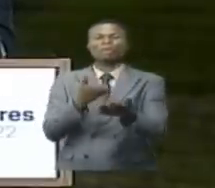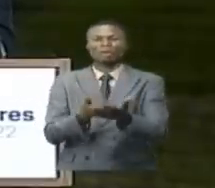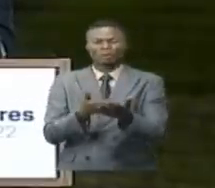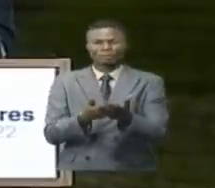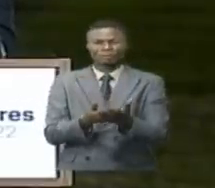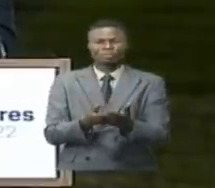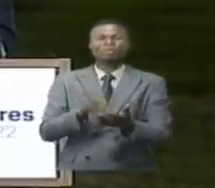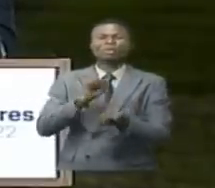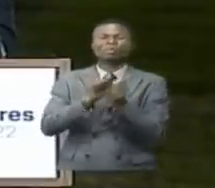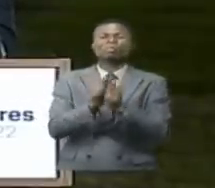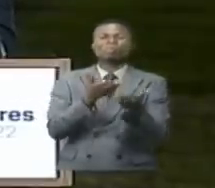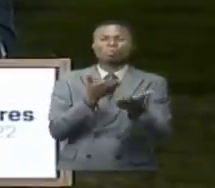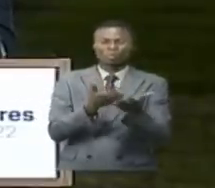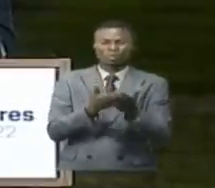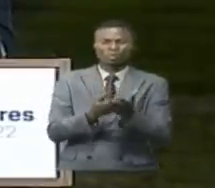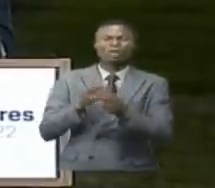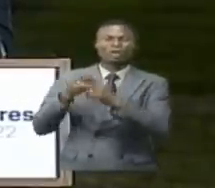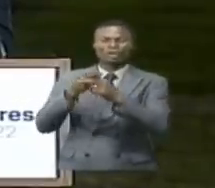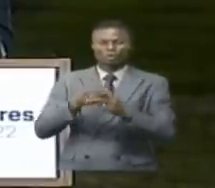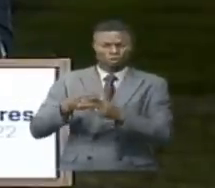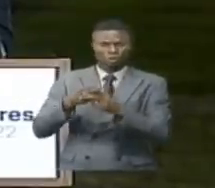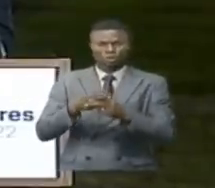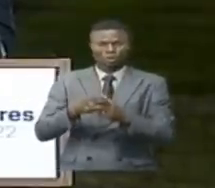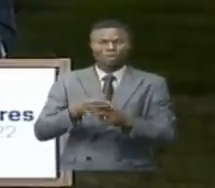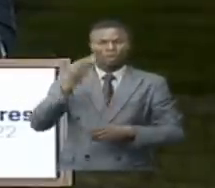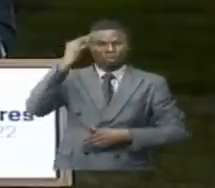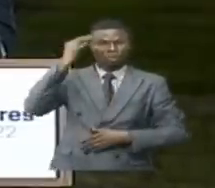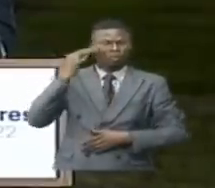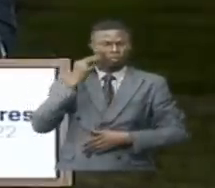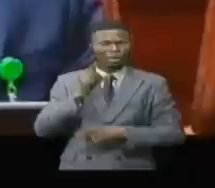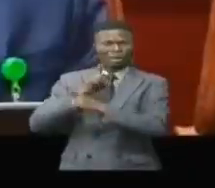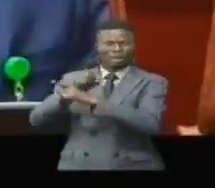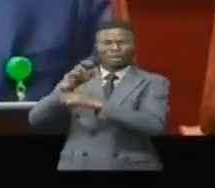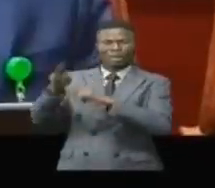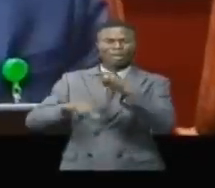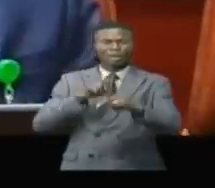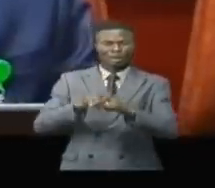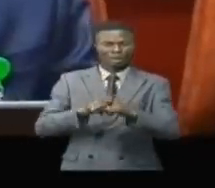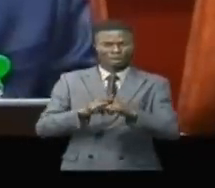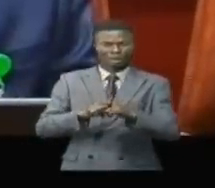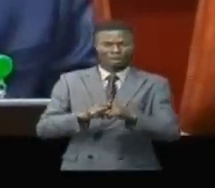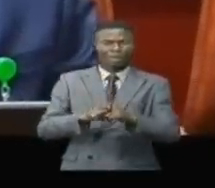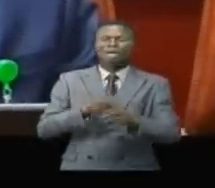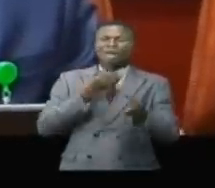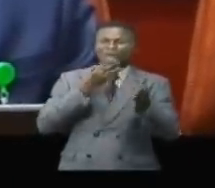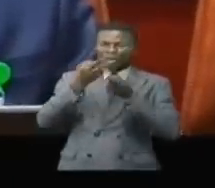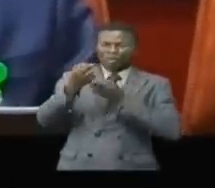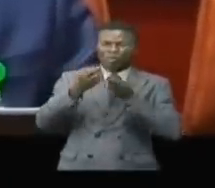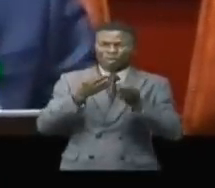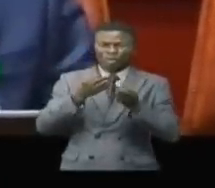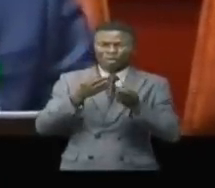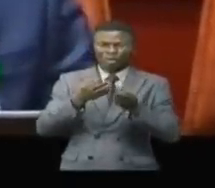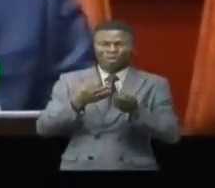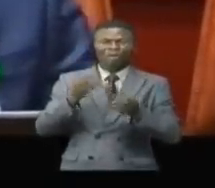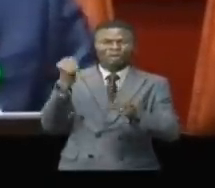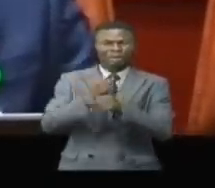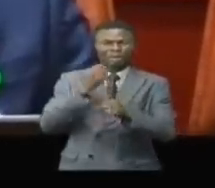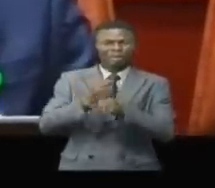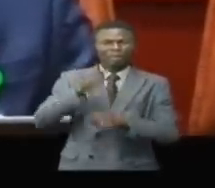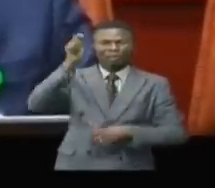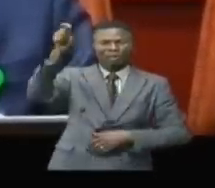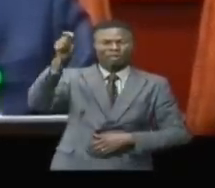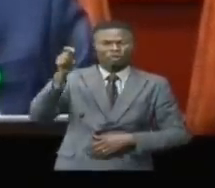Toujours sur ces chapitres sécuritaires, le ministre de la Défense nationale est revenu sur les déroulés des opérations